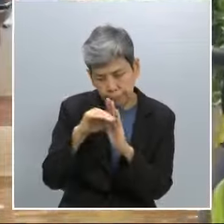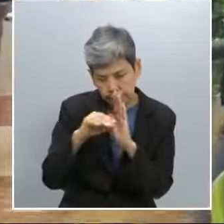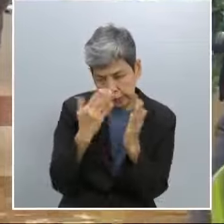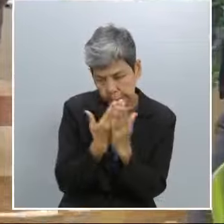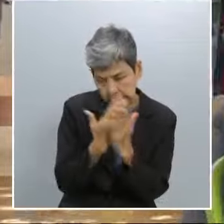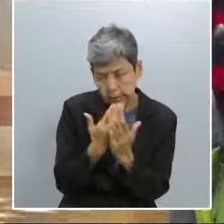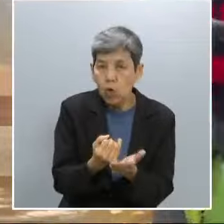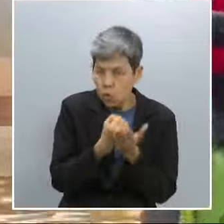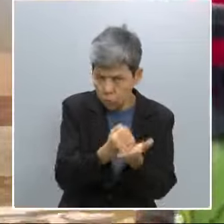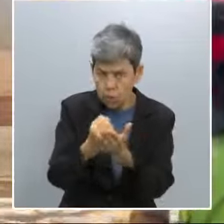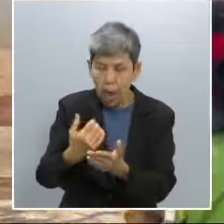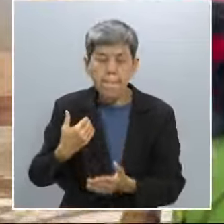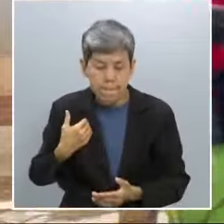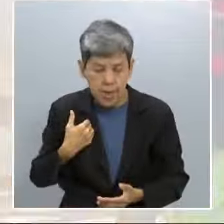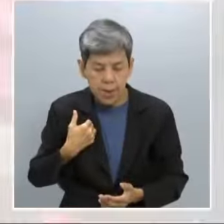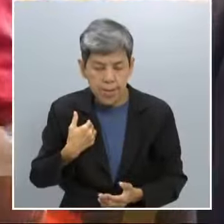อน